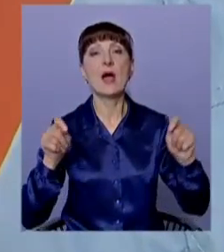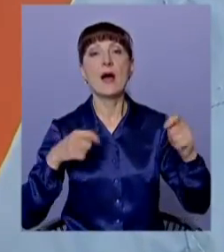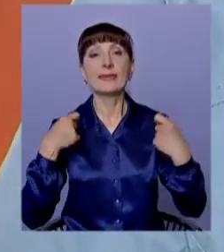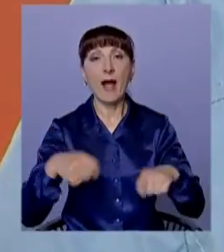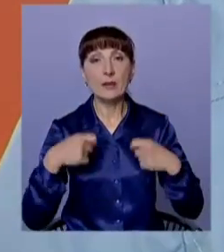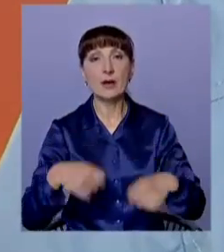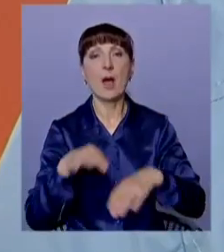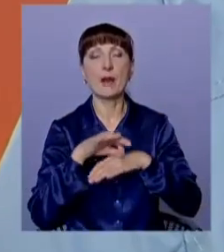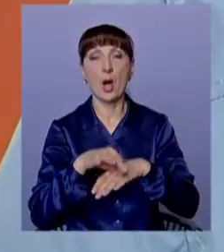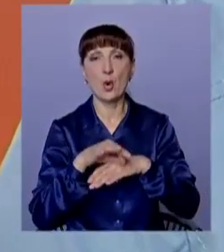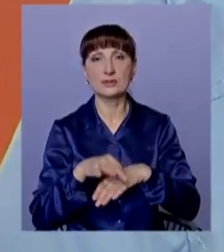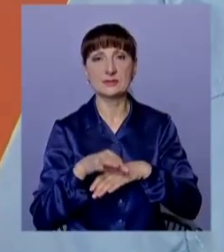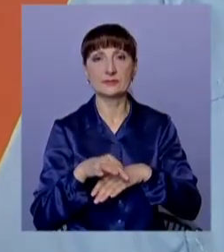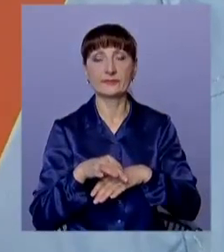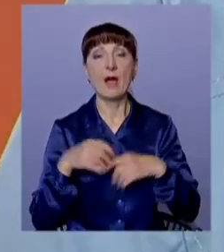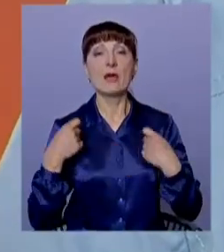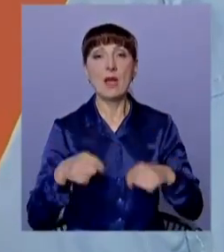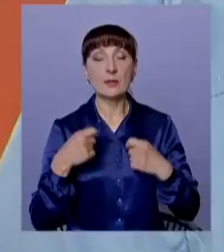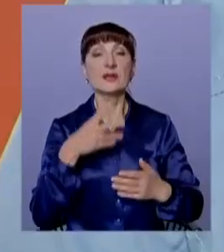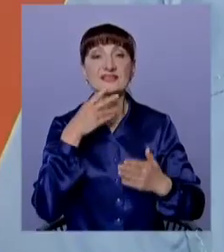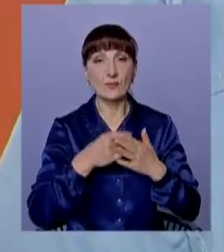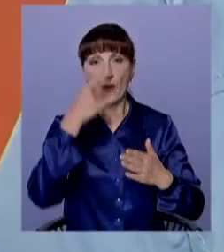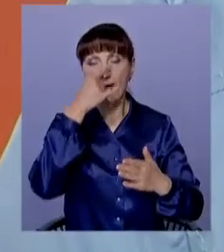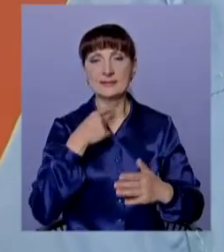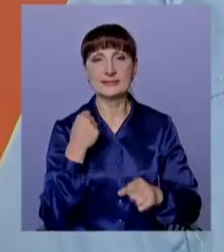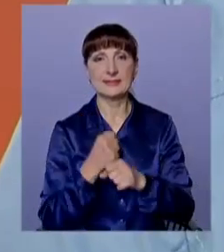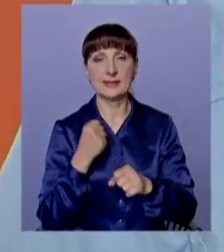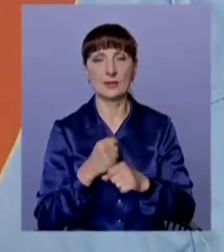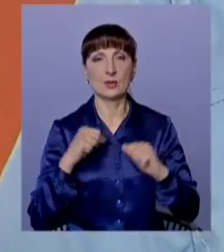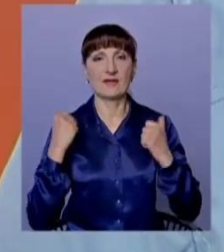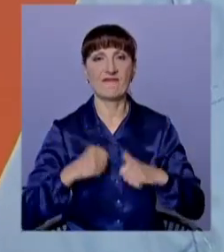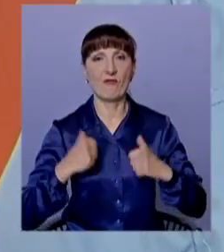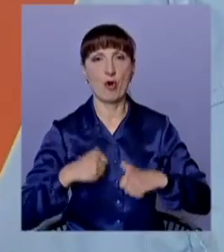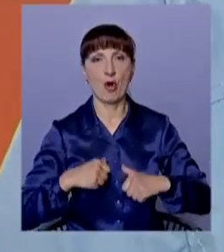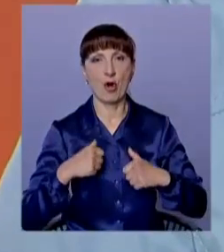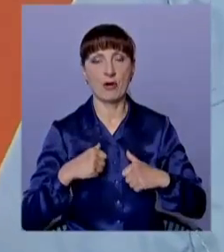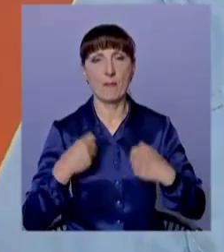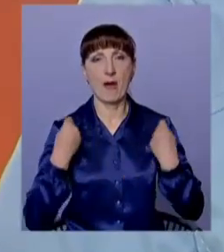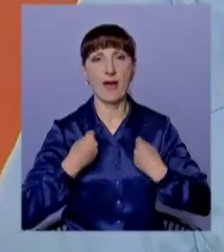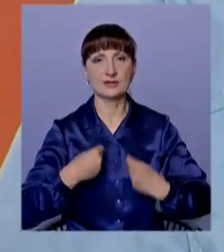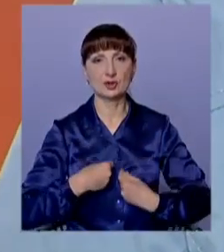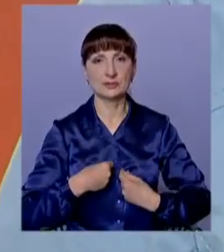акции, именно ярмарки отечественных товаропроизводителей. Такая информационная поддержка. Да, вот, да, вот. Да,